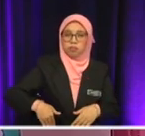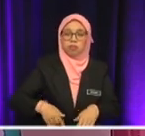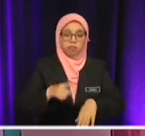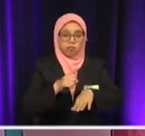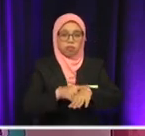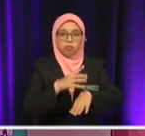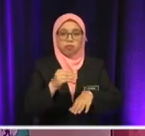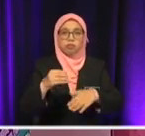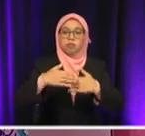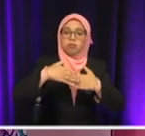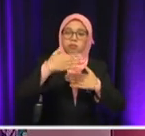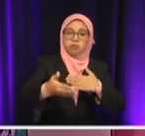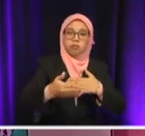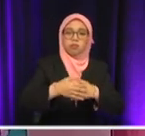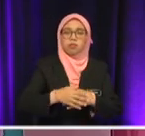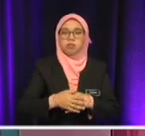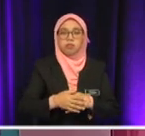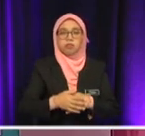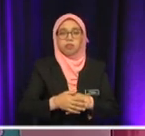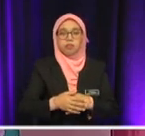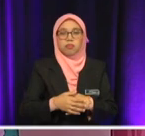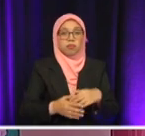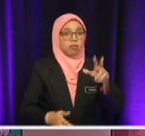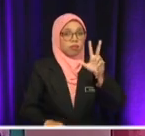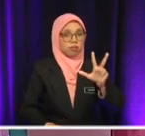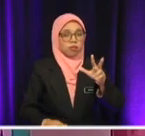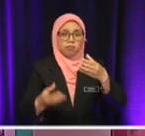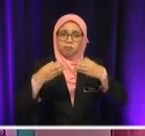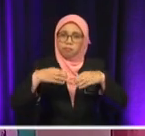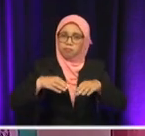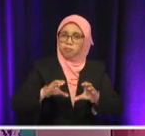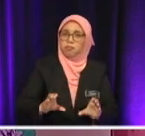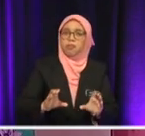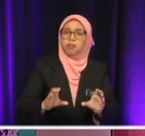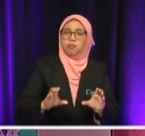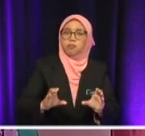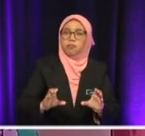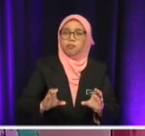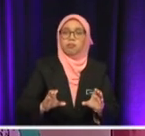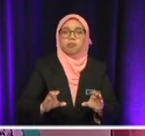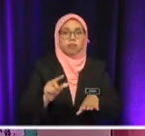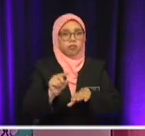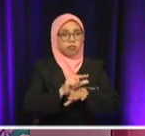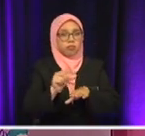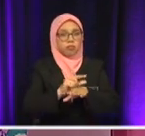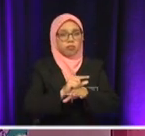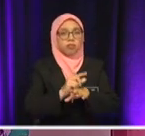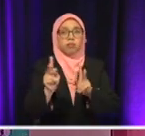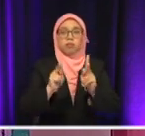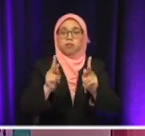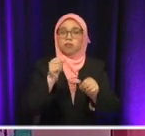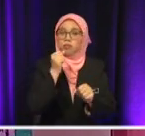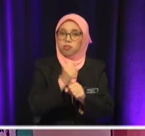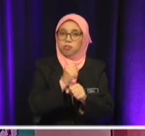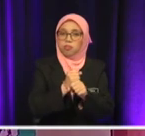ketiga, paksa diri kamu, okey, cubalah, okey, gunakan kata kerja di awal ayat, kerana ayat kamu akan